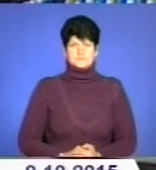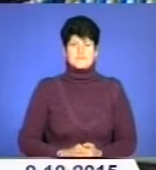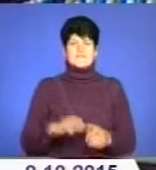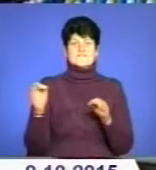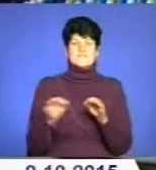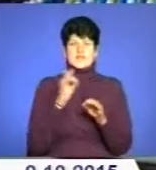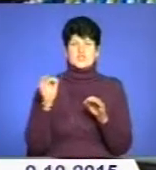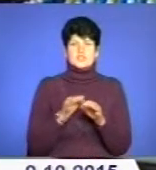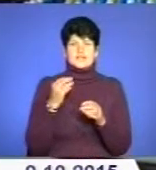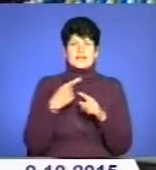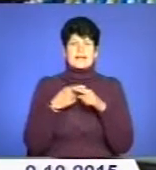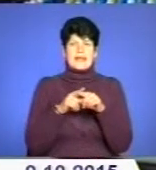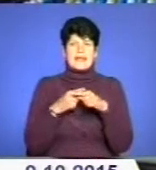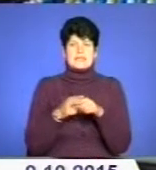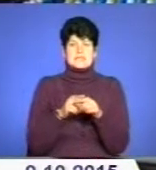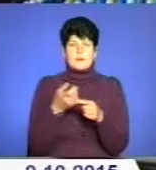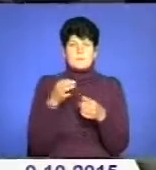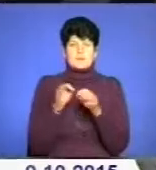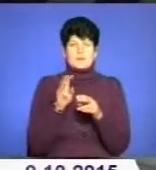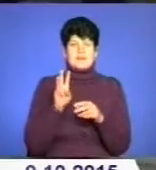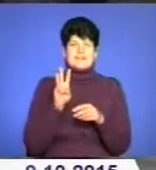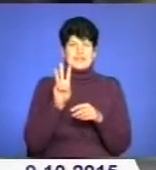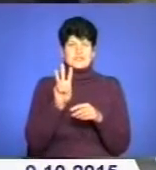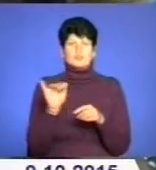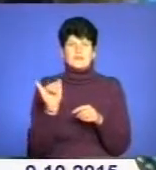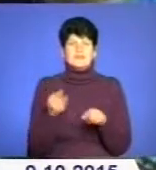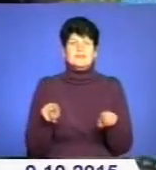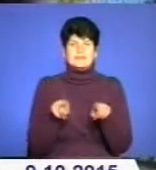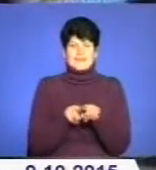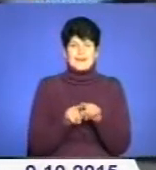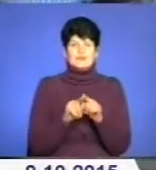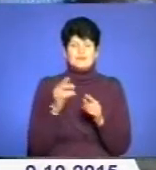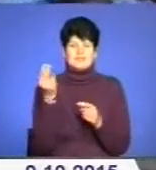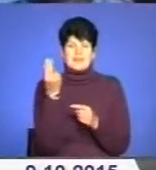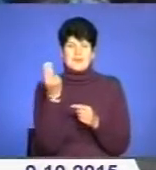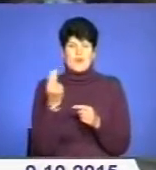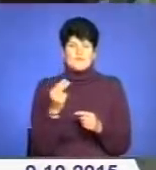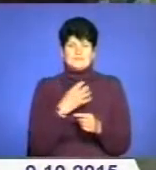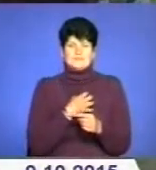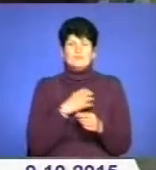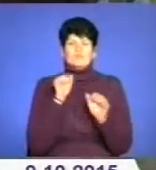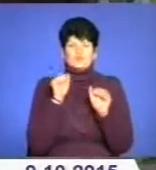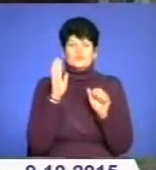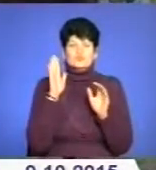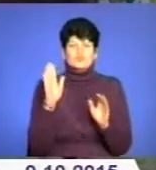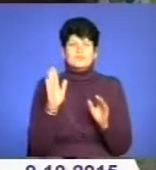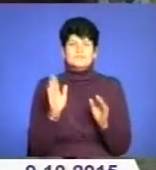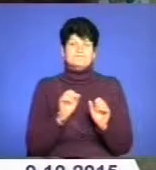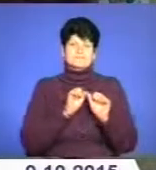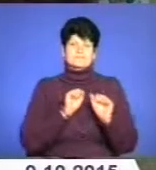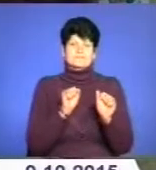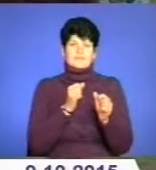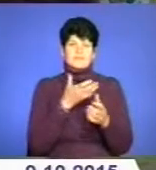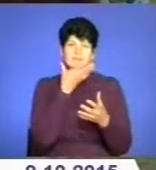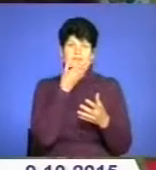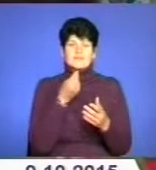Вишиті хрестиком та виткані бісером тризуби, а також намальовані медальйони – можуть бути патріотичною прикрасою,